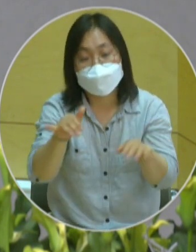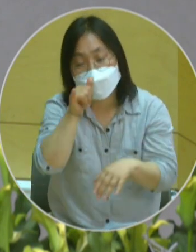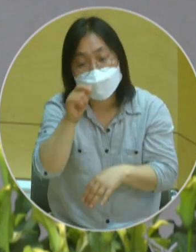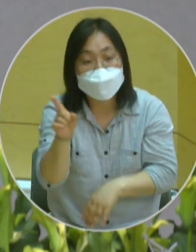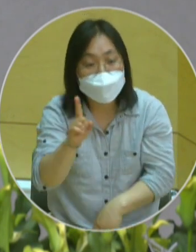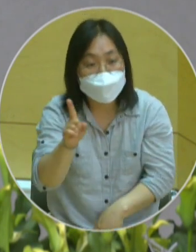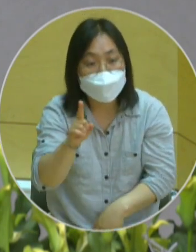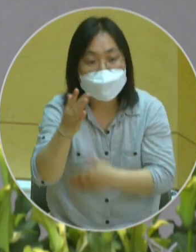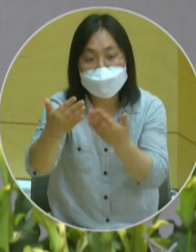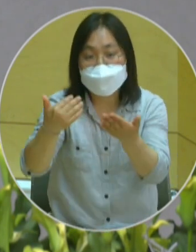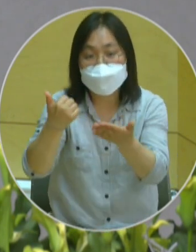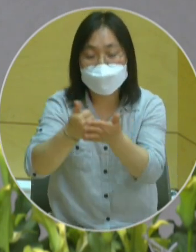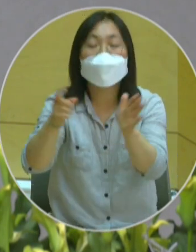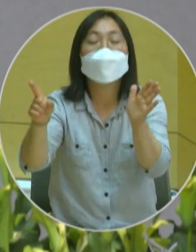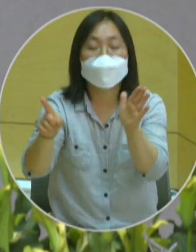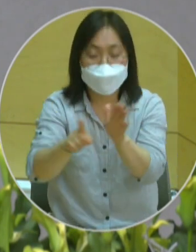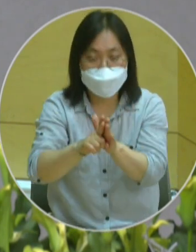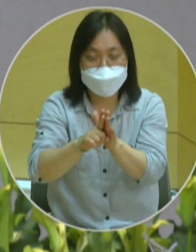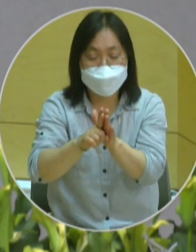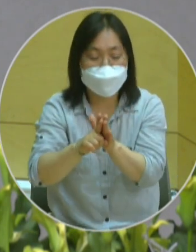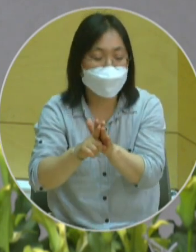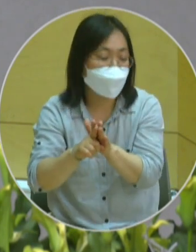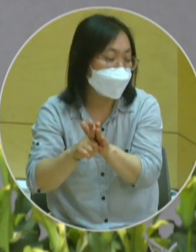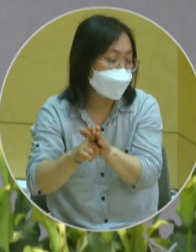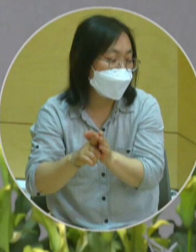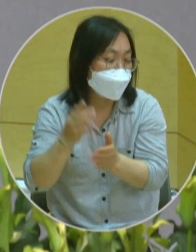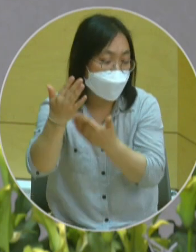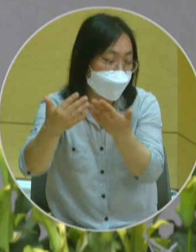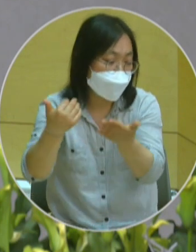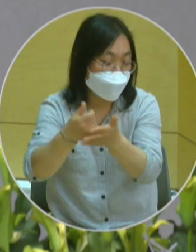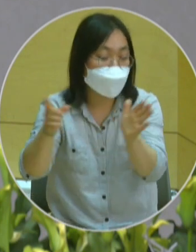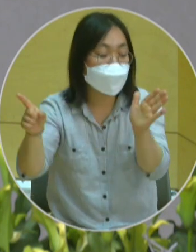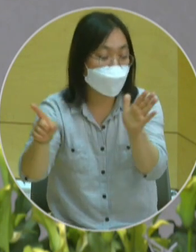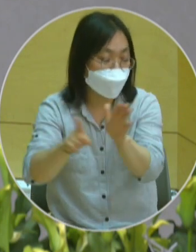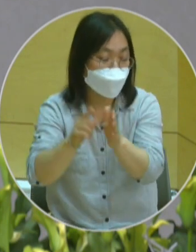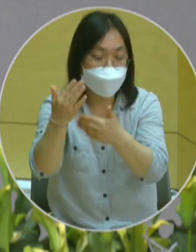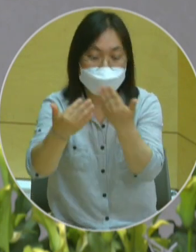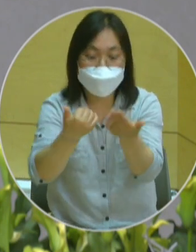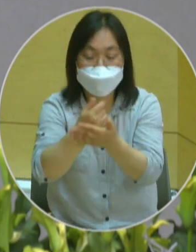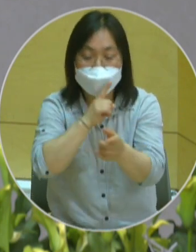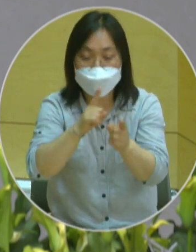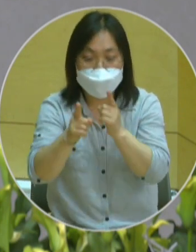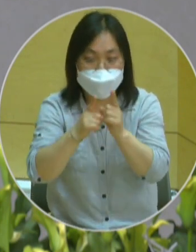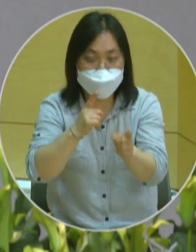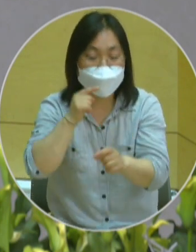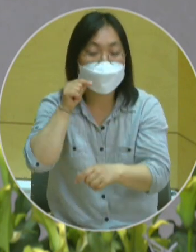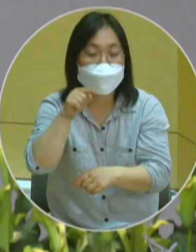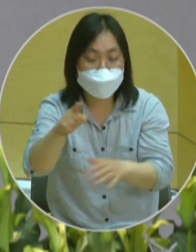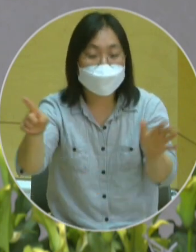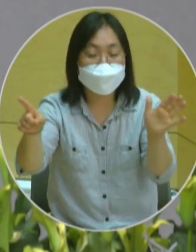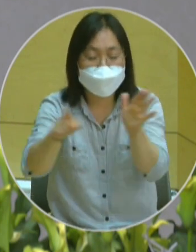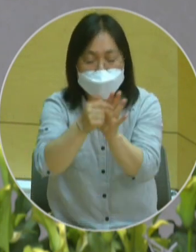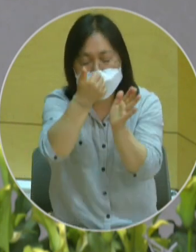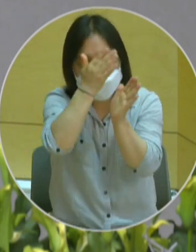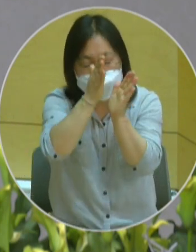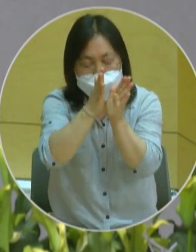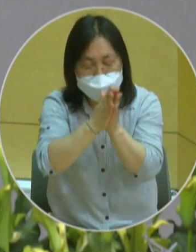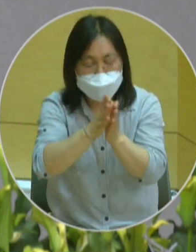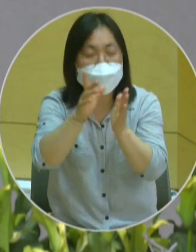무엇입니까? 하나님을 믿는 거예요. 하나님 믿고 하나님 말씀하신 것을 믿고 기도할